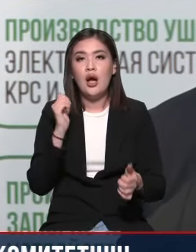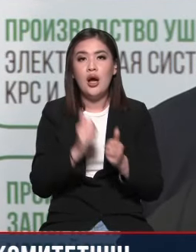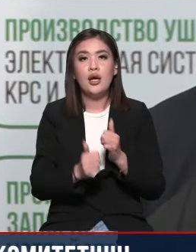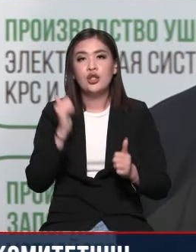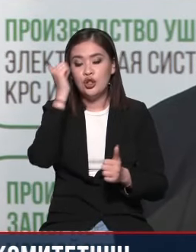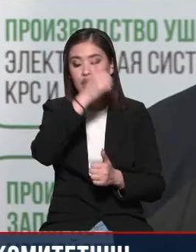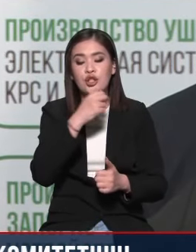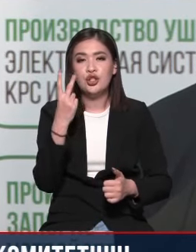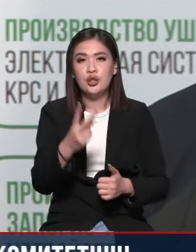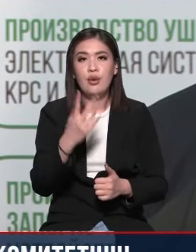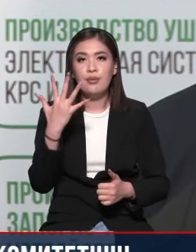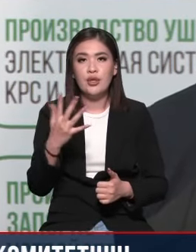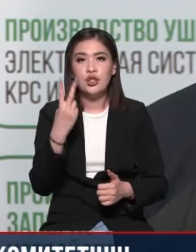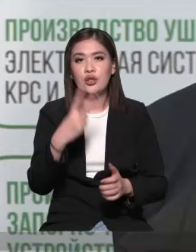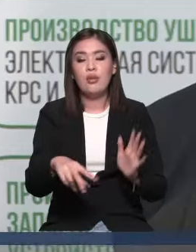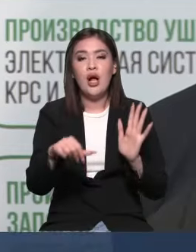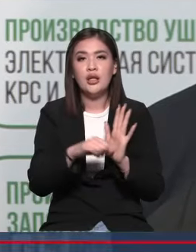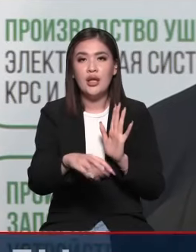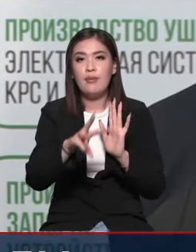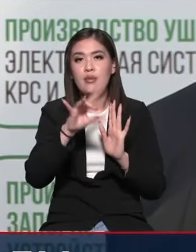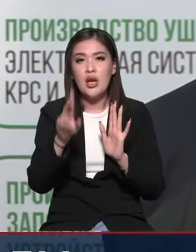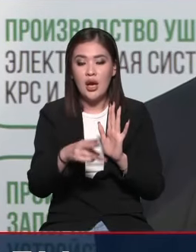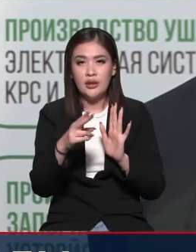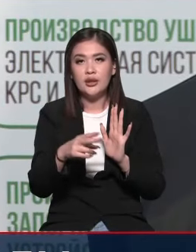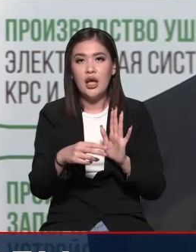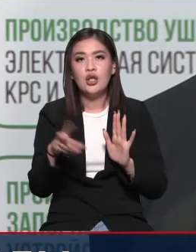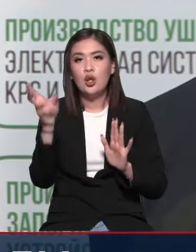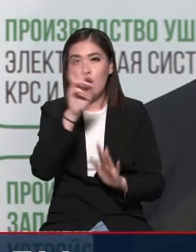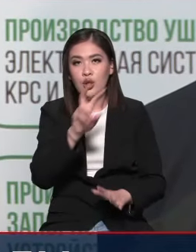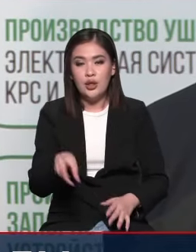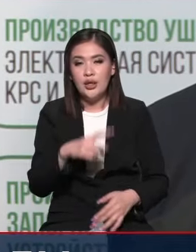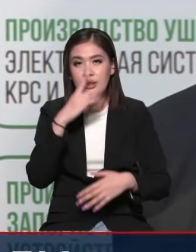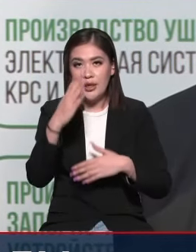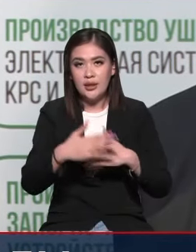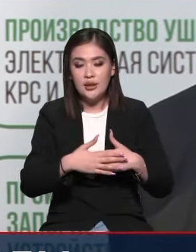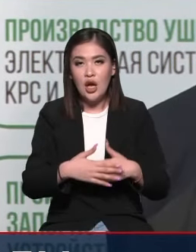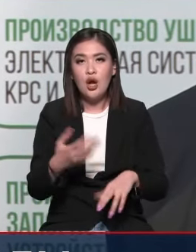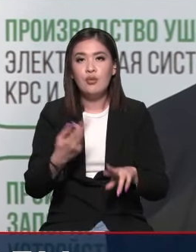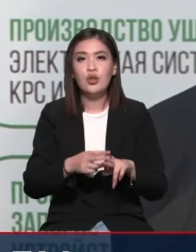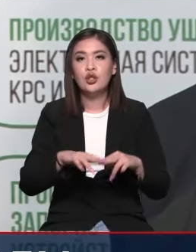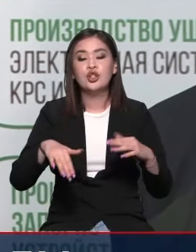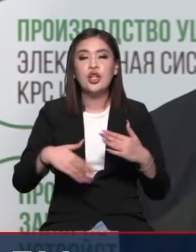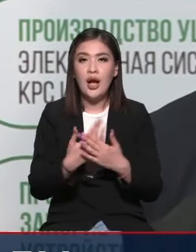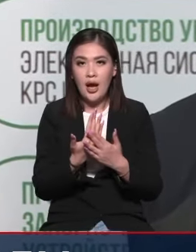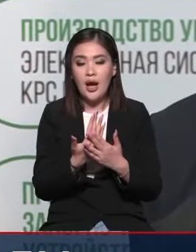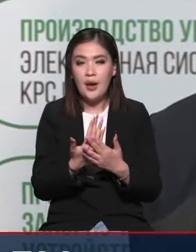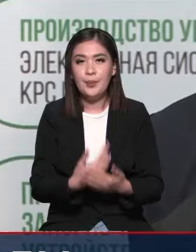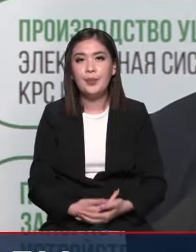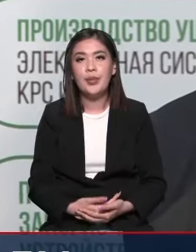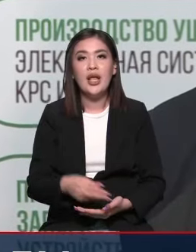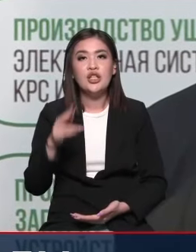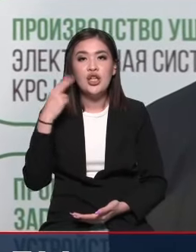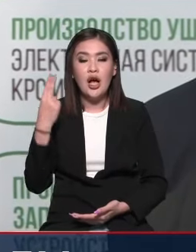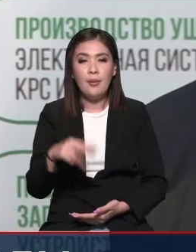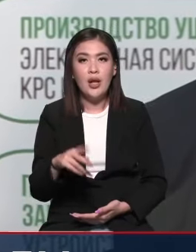бұл 25-27 миллиард ақш долларына сәйкес келеді. Бұл жаңа циклды біз сапалы